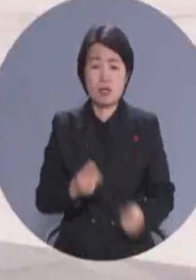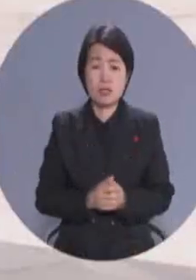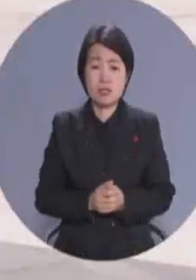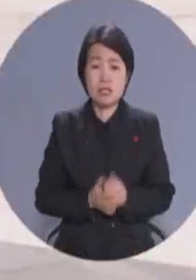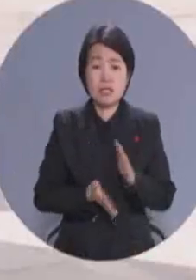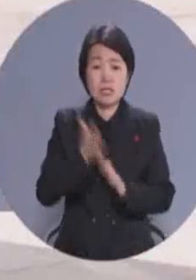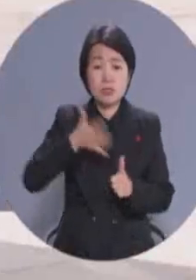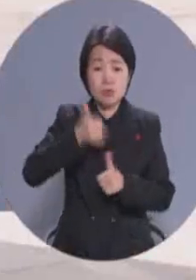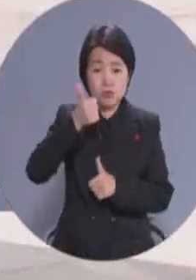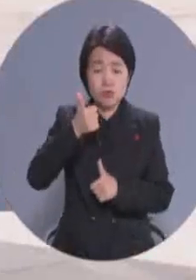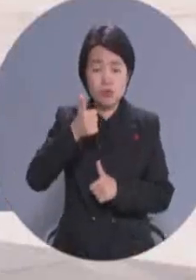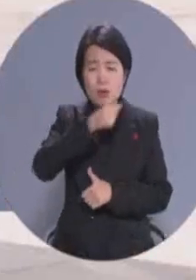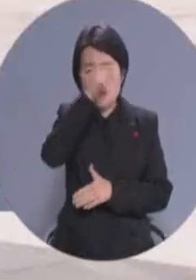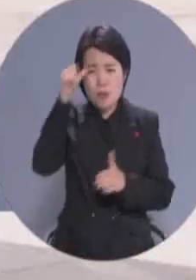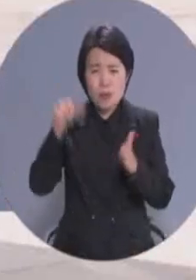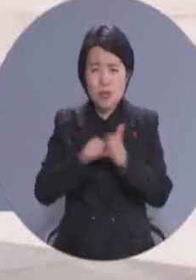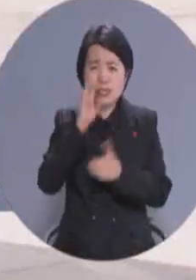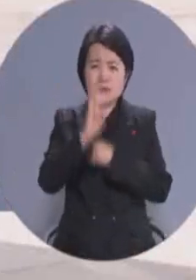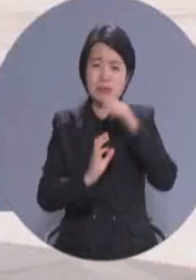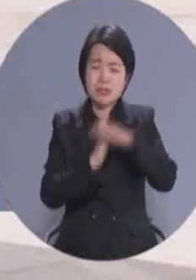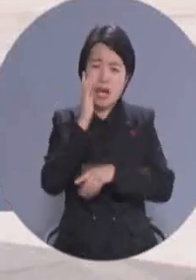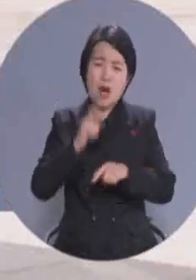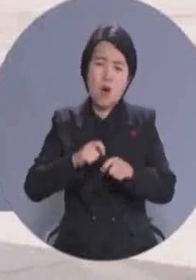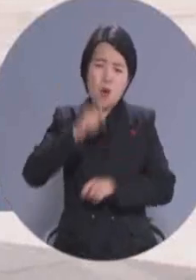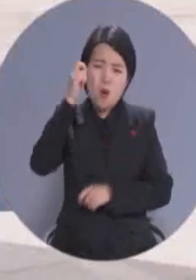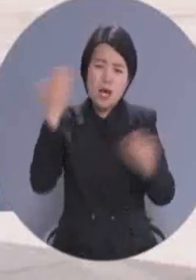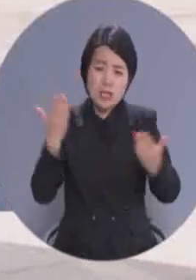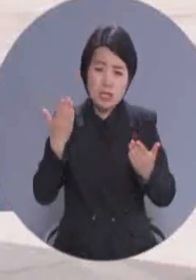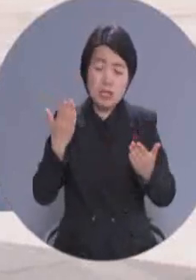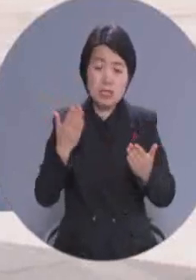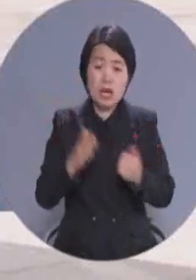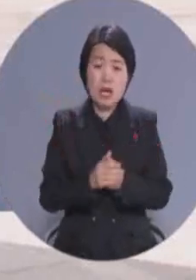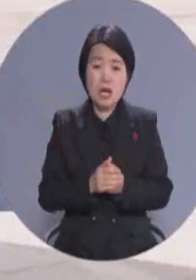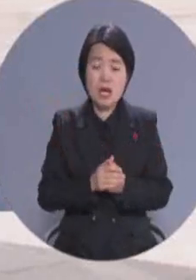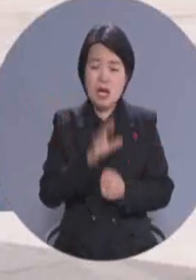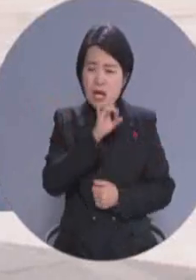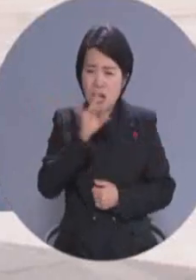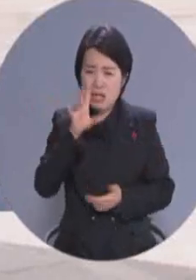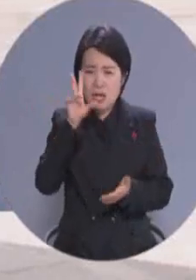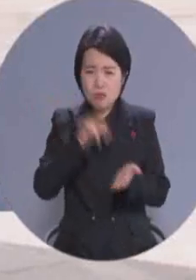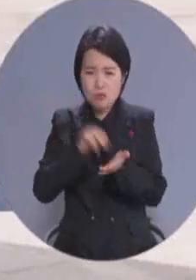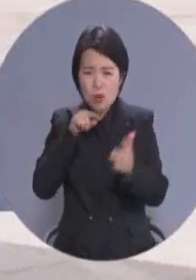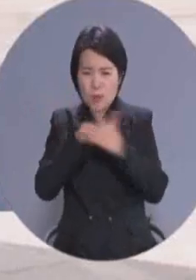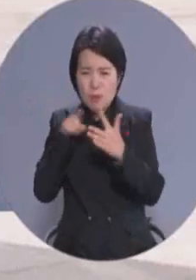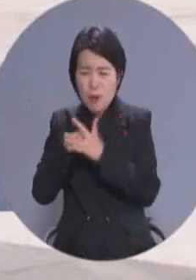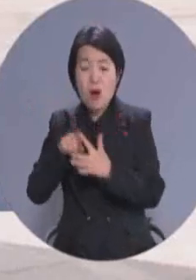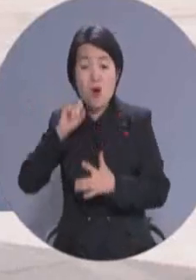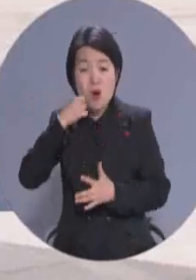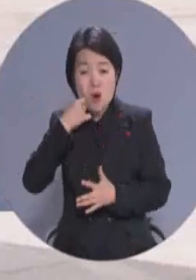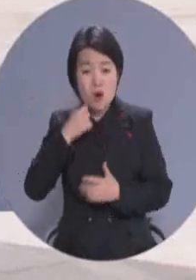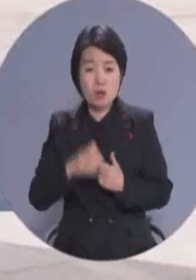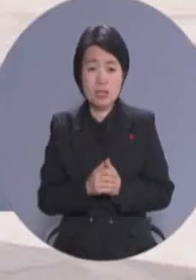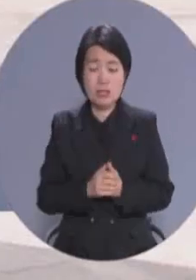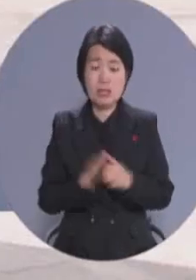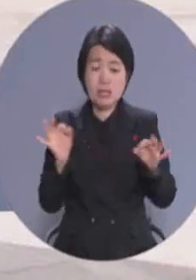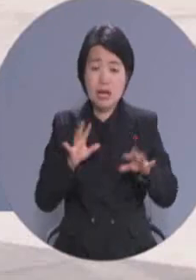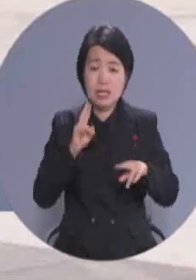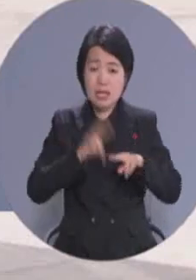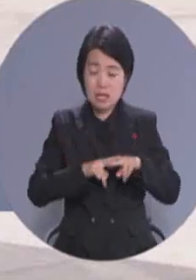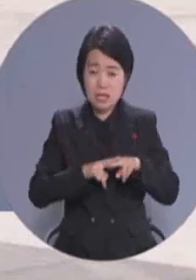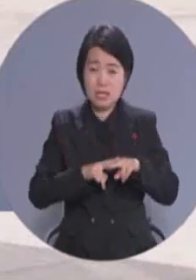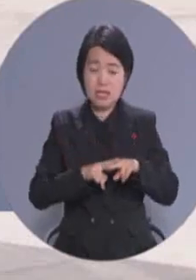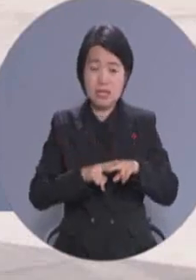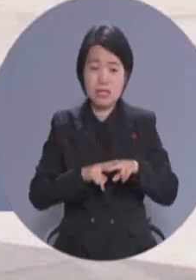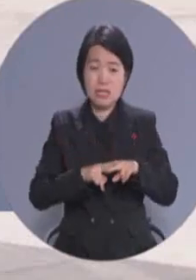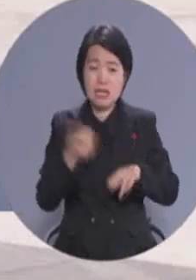시군에 평생 30년 이상 근무하 시군을 분들이 잠깐 왔다가 본인들의 인사적체를